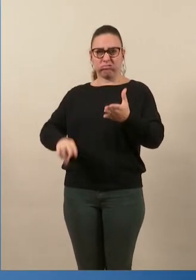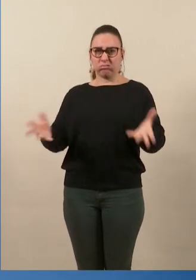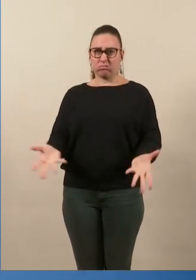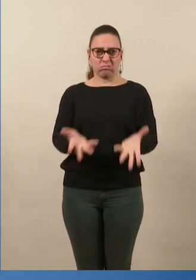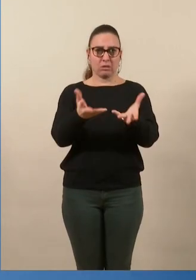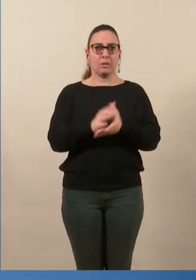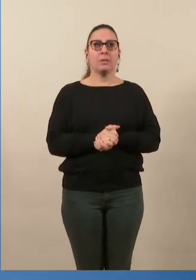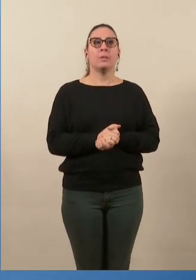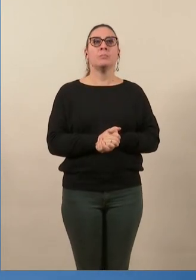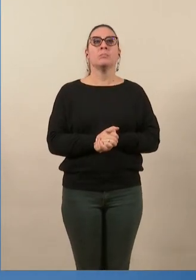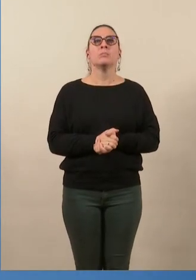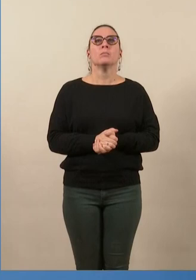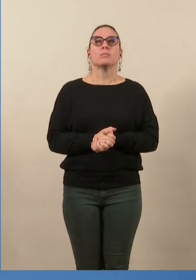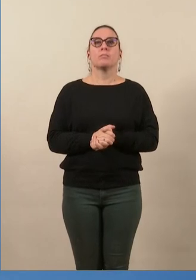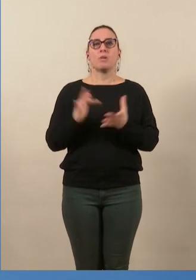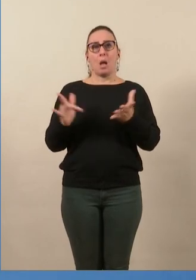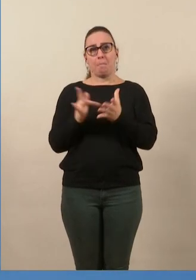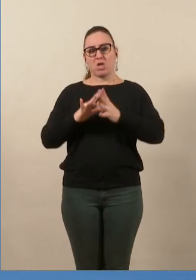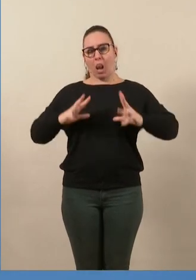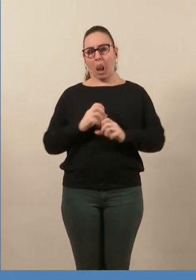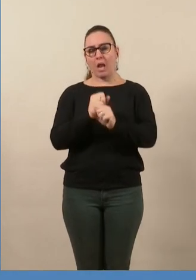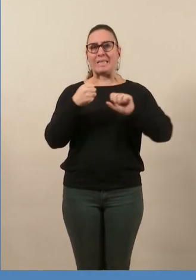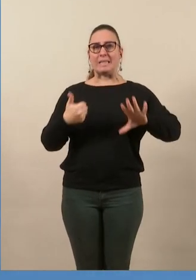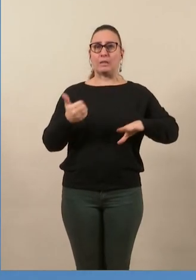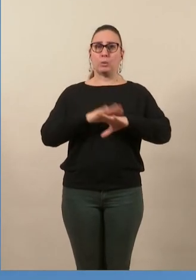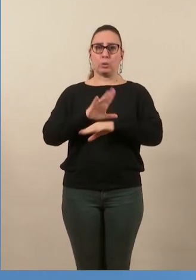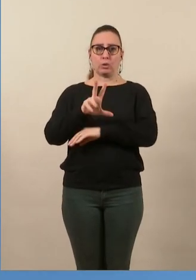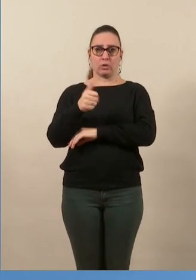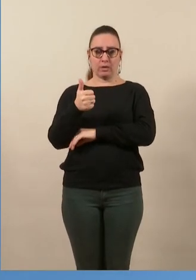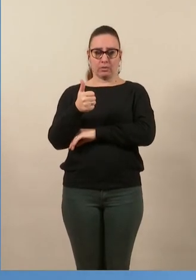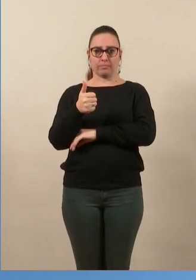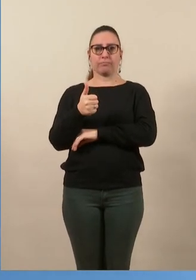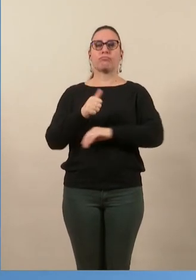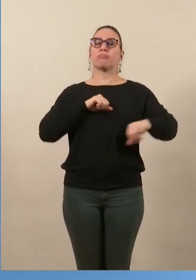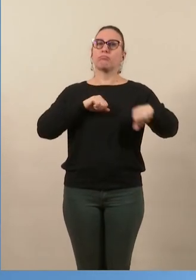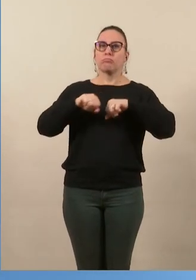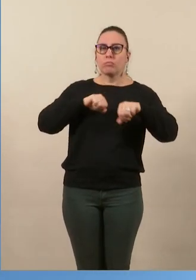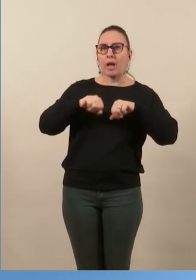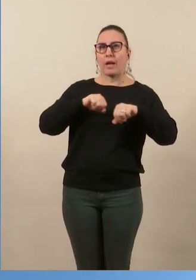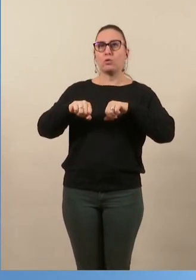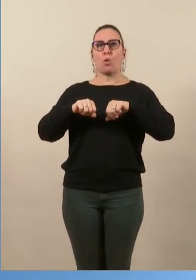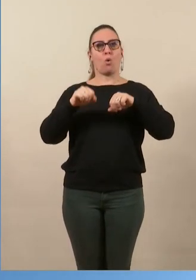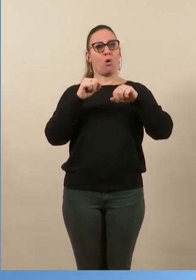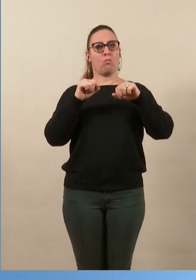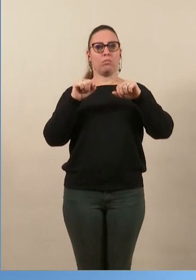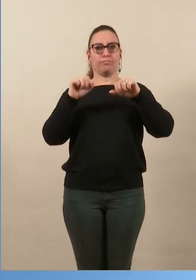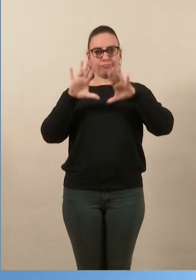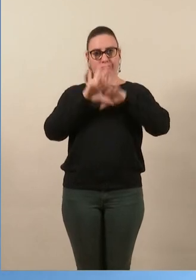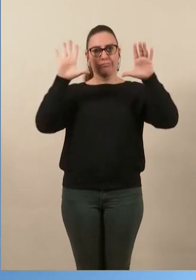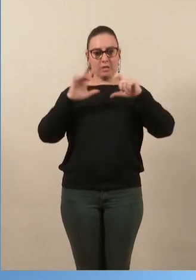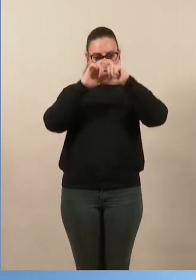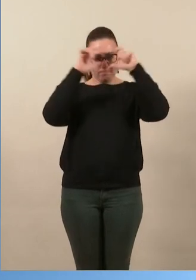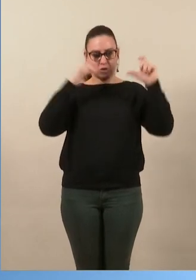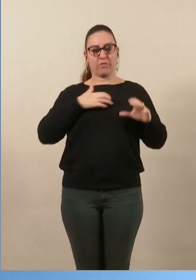effectivement de présenter en 6 pages de ce rapport sur 31 les actions qu'on mène en tant que que qu'employeur ça ne veut pas